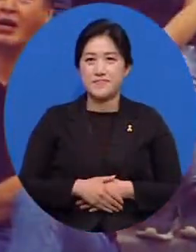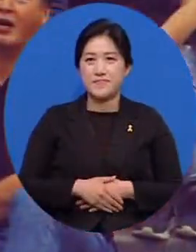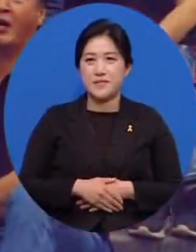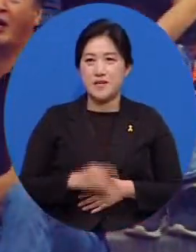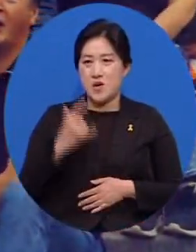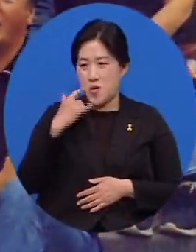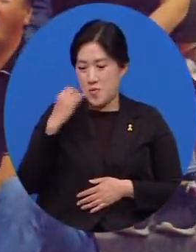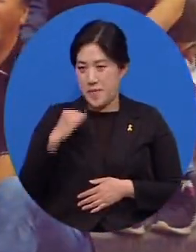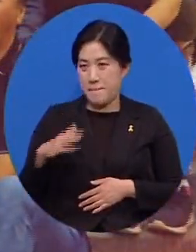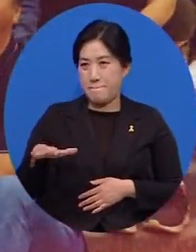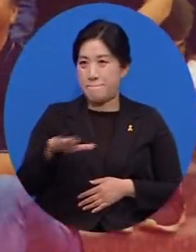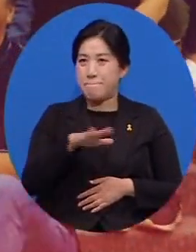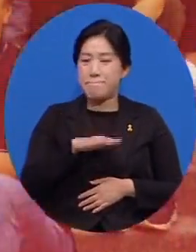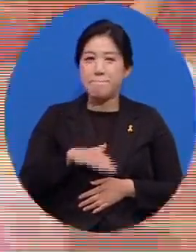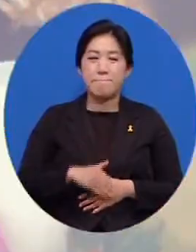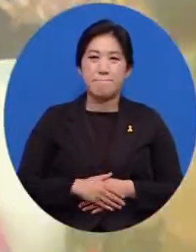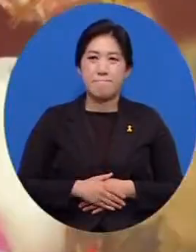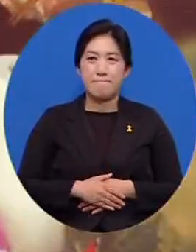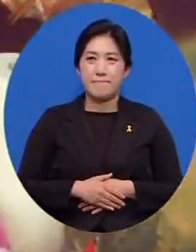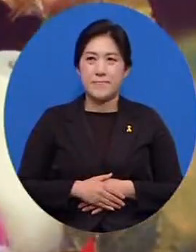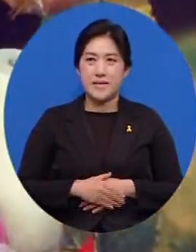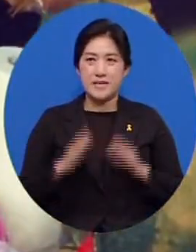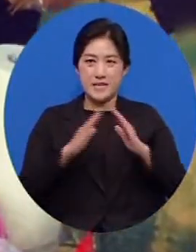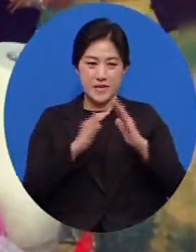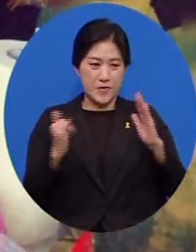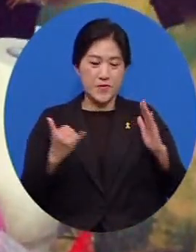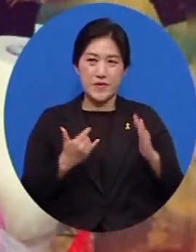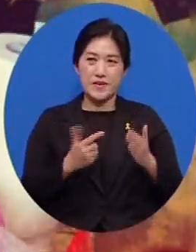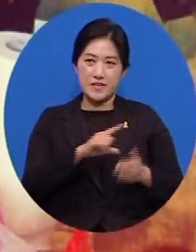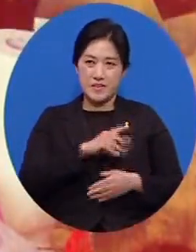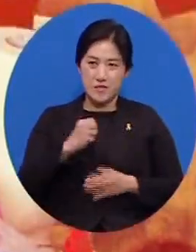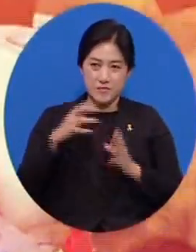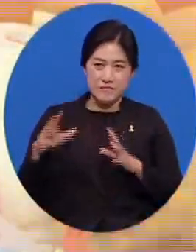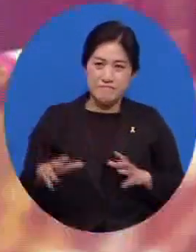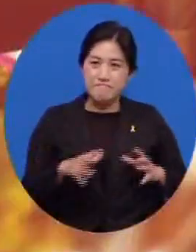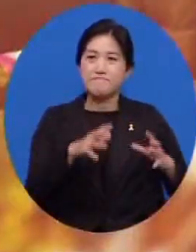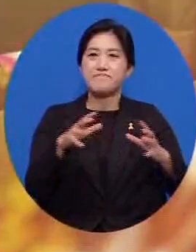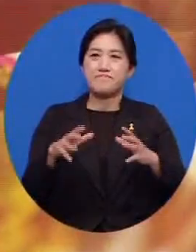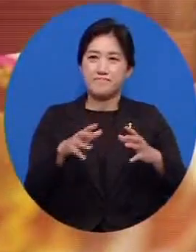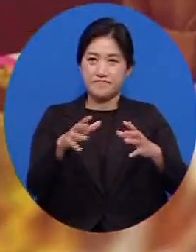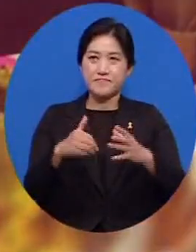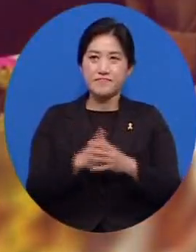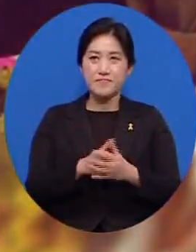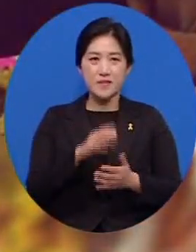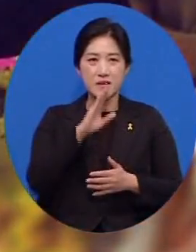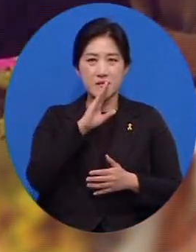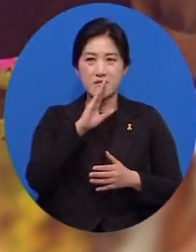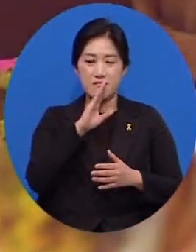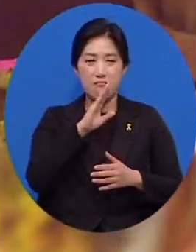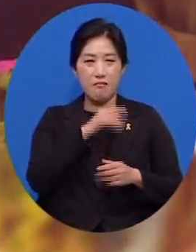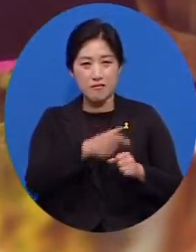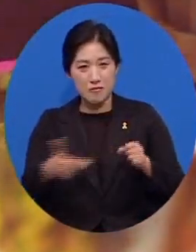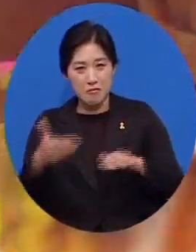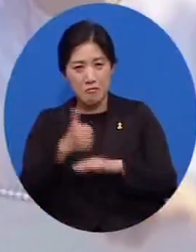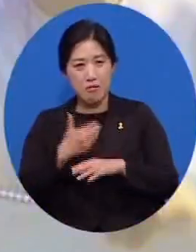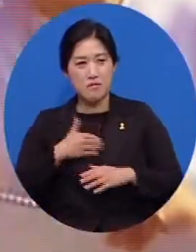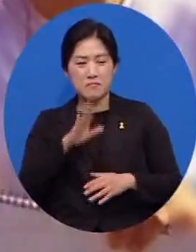엄마 아빠들, 가족이란 이름으로 함께 움직이는 우리 진짜 가족이 되었네.